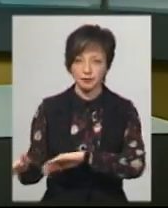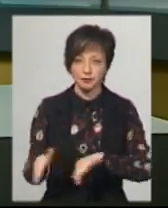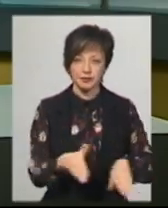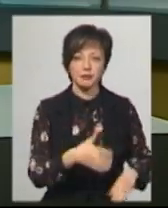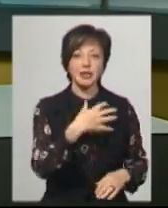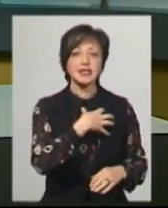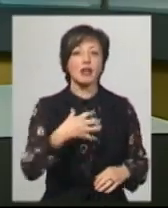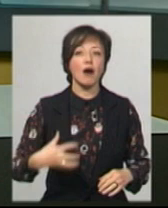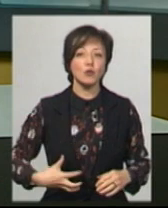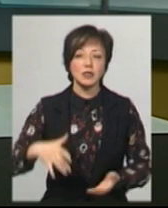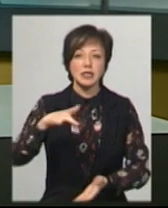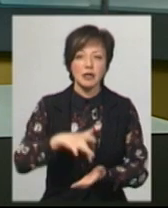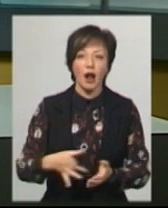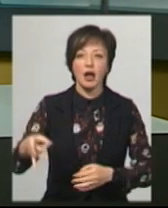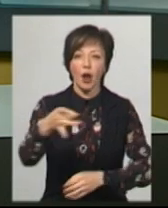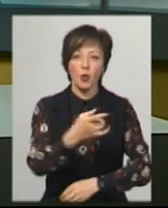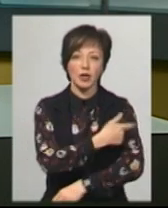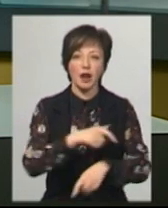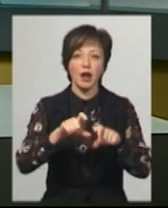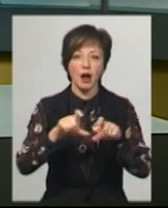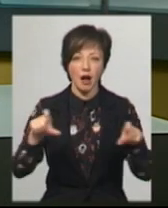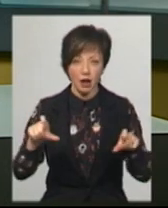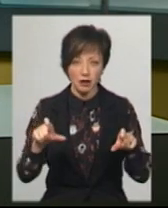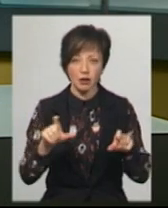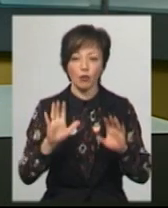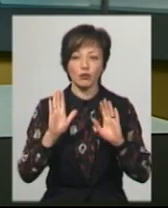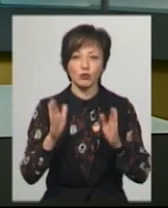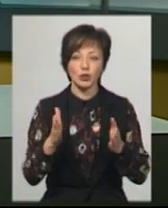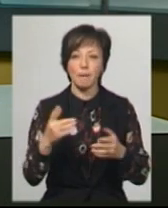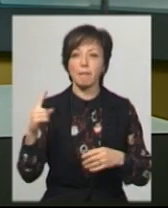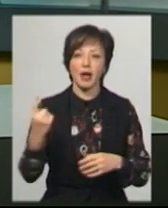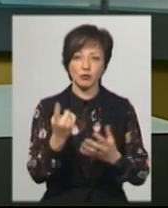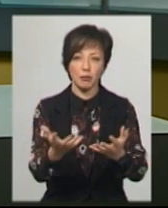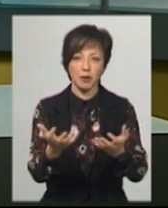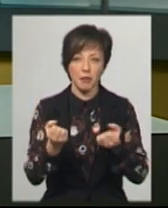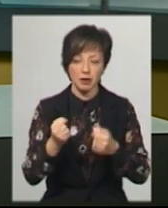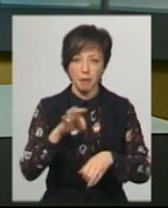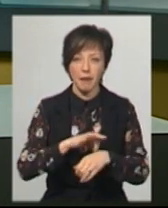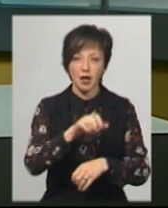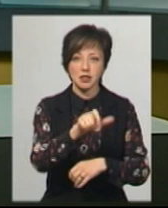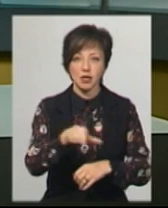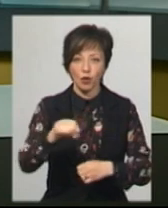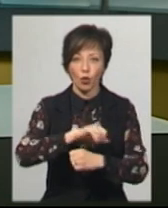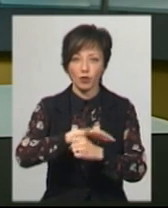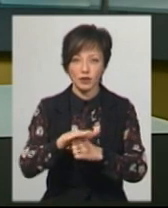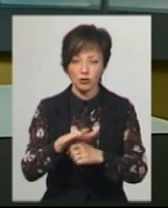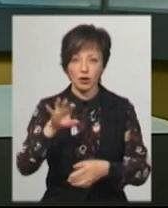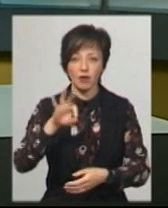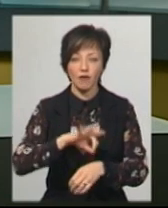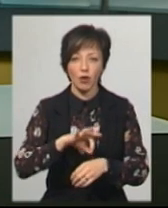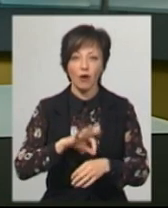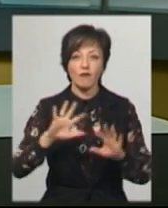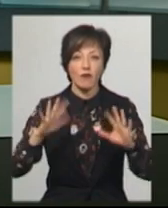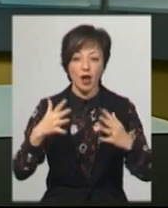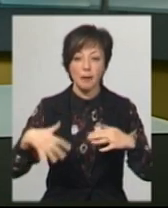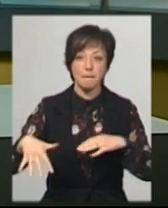Славутська центральна районна лікарня, яка визначена як одна із трьох на Хмельниччині, що першою прийматиме пацієнтів із коронавірусною інфекцією у